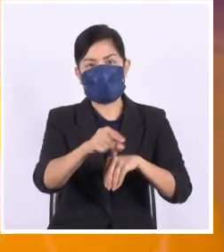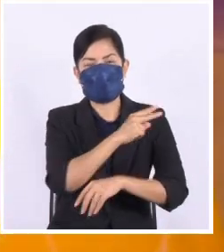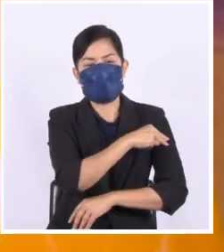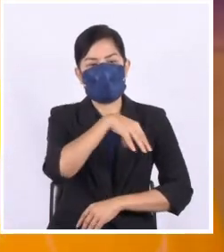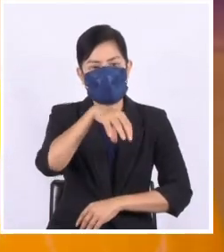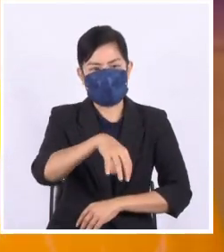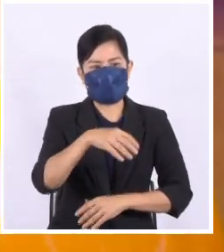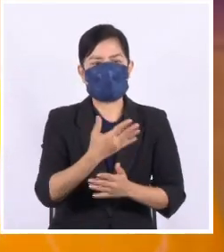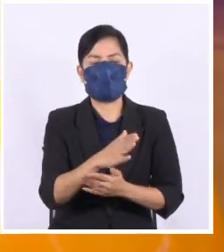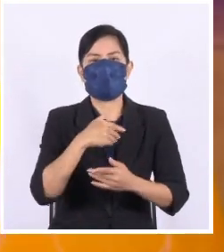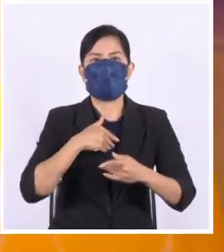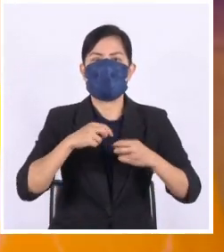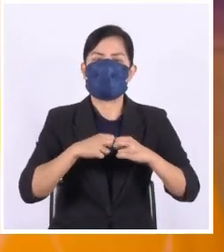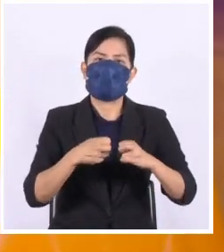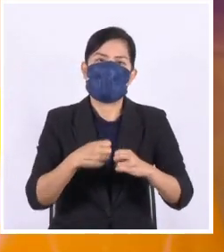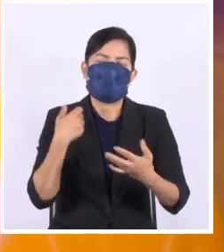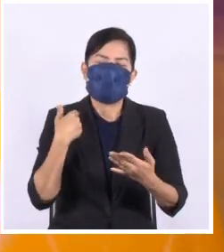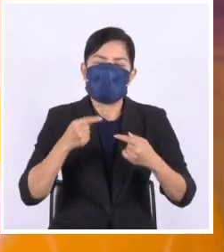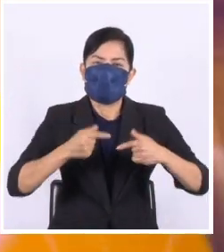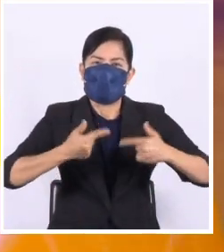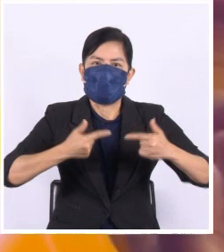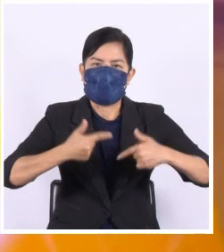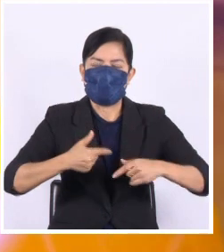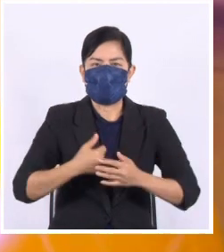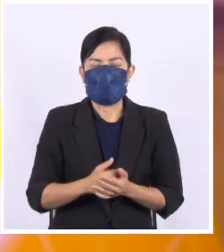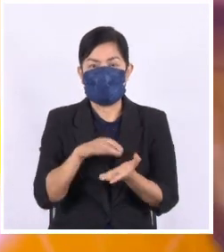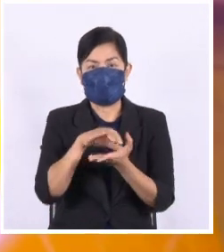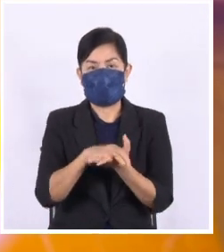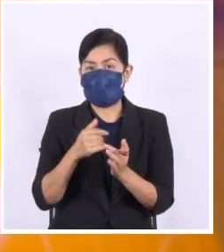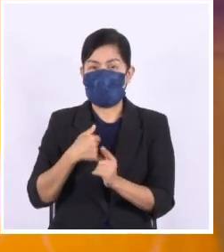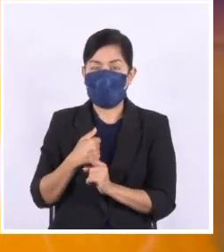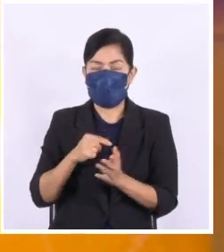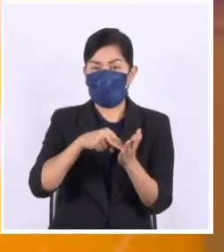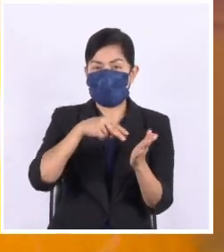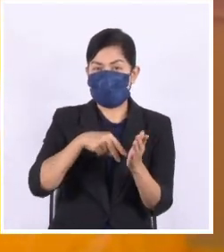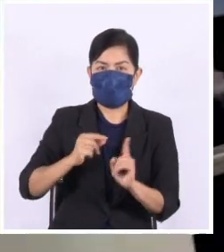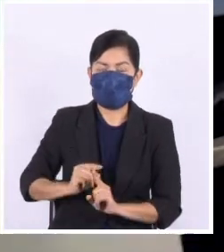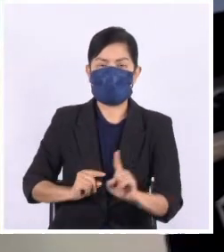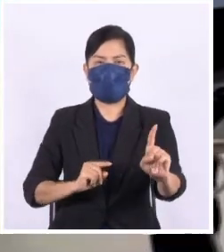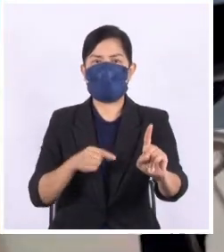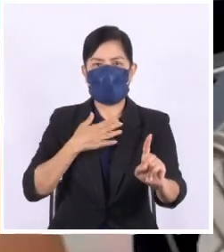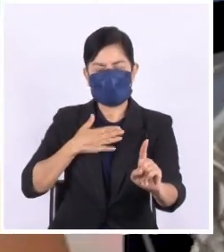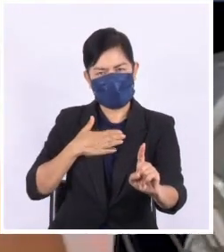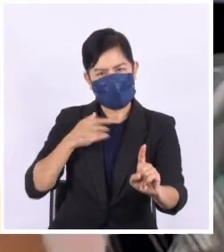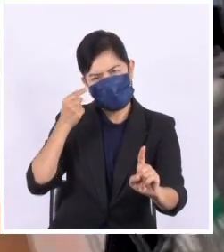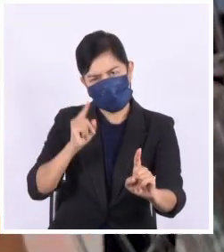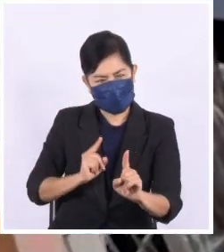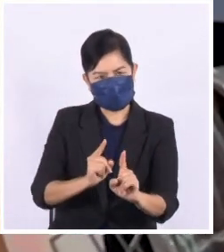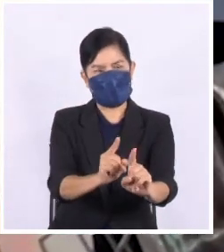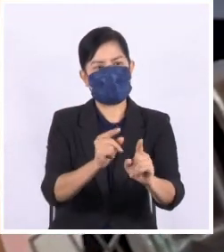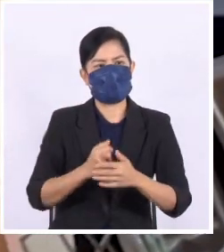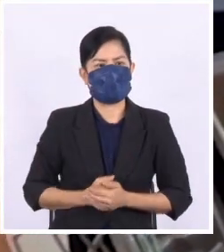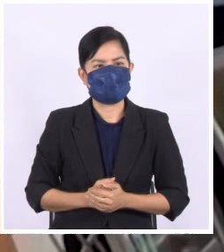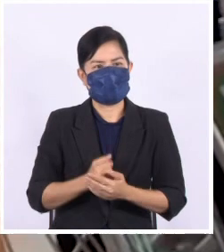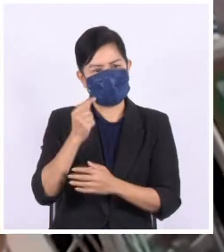ะกับเมียว่างั้นเมียวิ่งหนีนะครับวิ่งหนีเห็นว่าเดี๋ยววิ่งหนีเข้าโรงพยาบาลก็เลยวิ่งตามเพราะคิดว่าภรรยาเนี่ยจะคิด